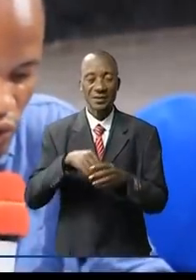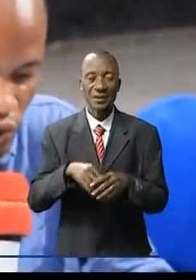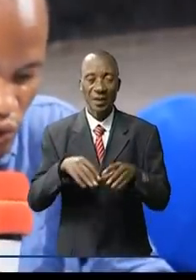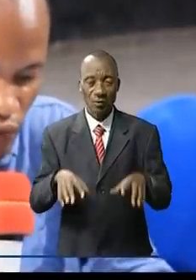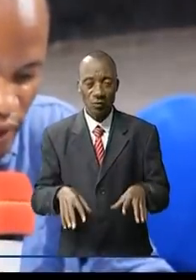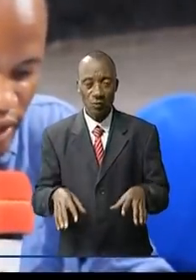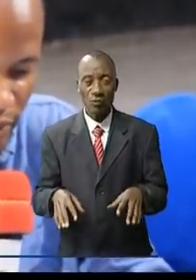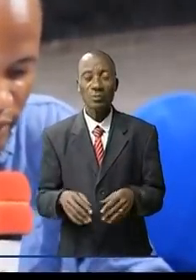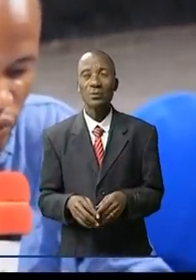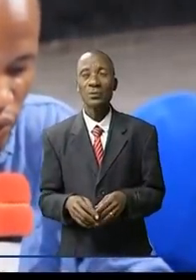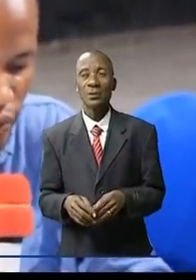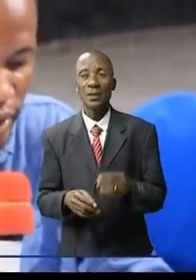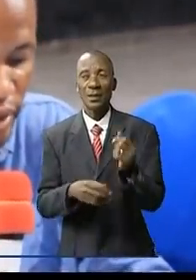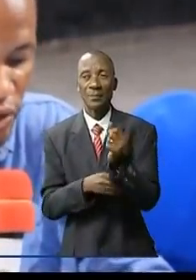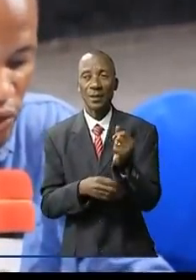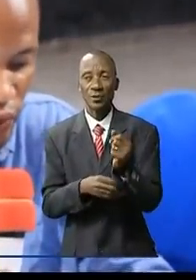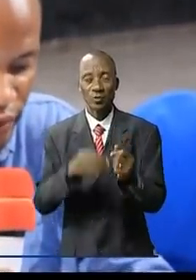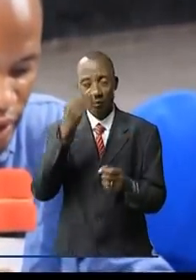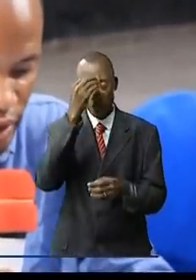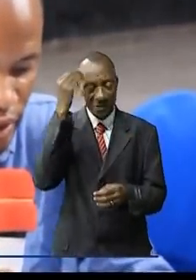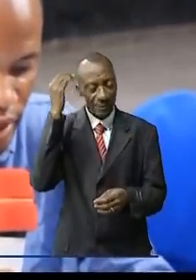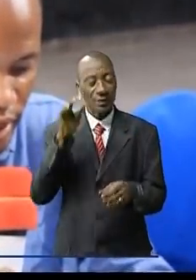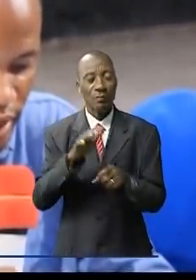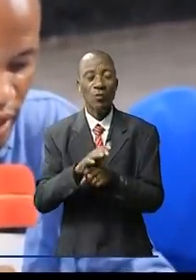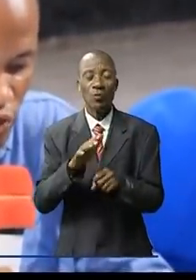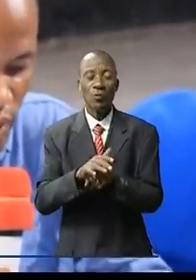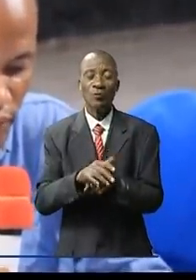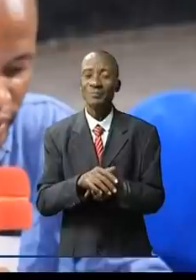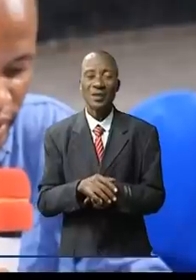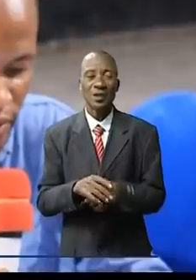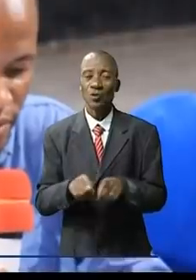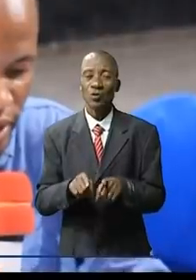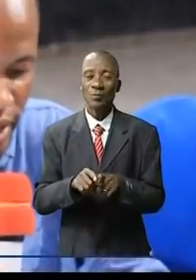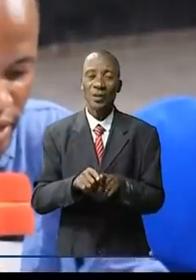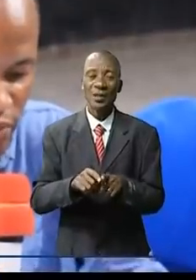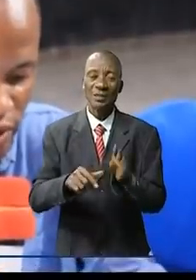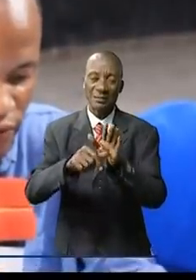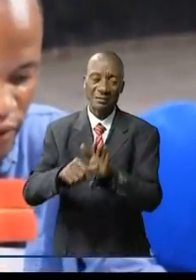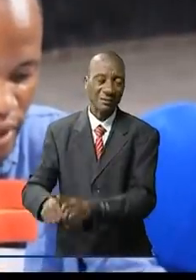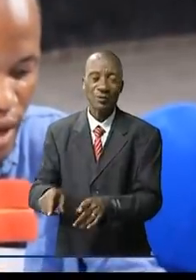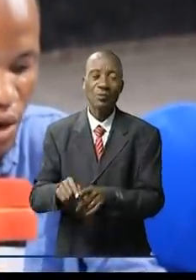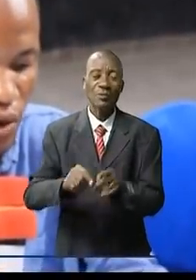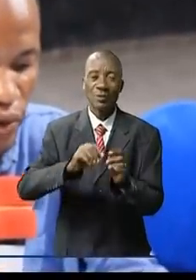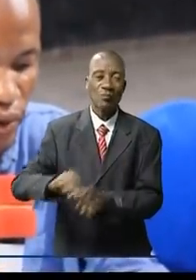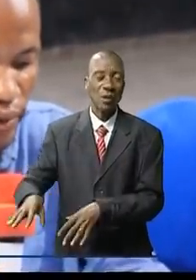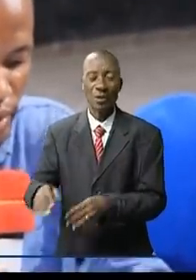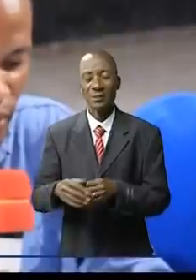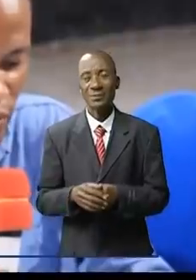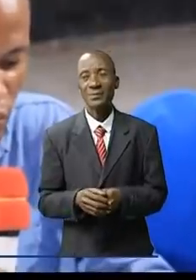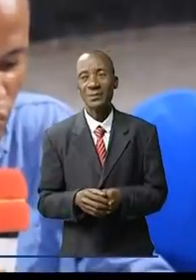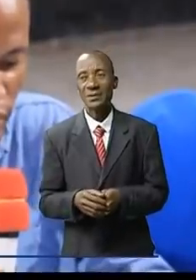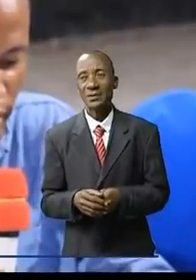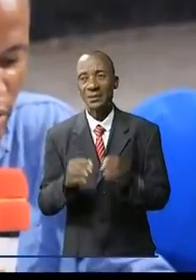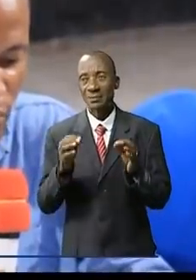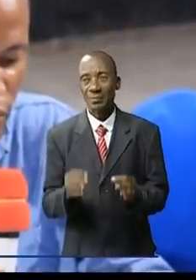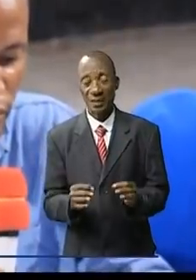personnes souffrent de dépression et de schizophrénie ne reçoivent les traitements médicaux spécifiques alors que ces